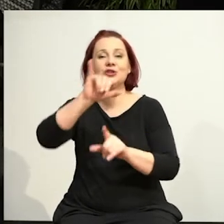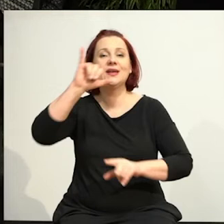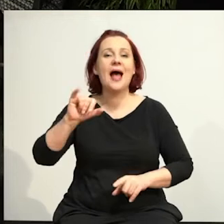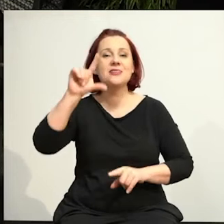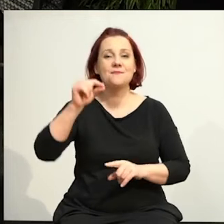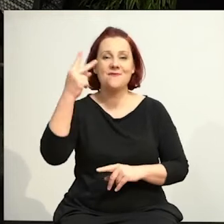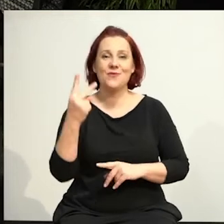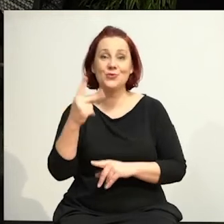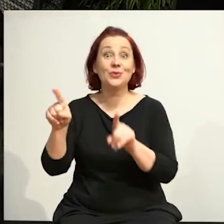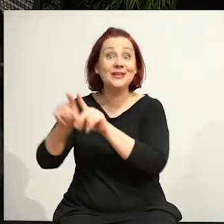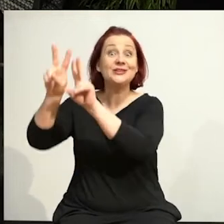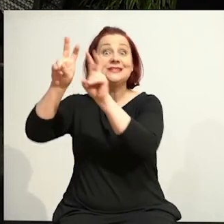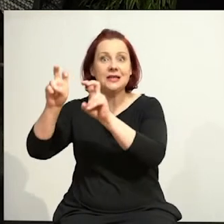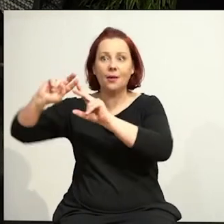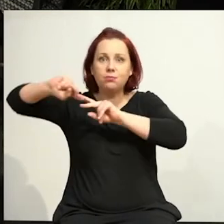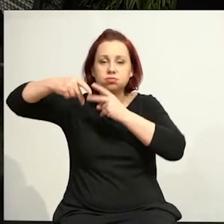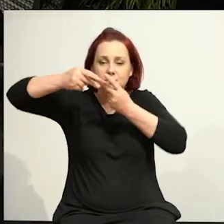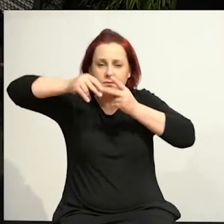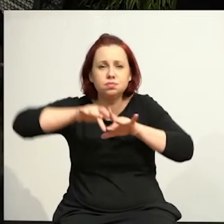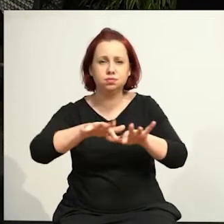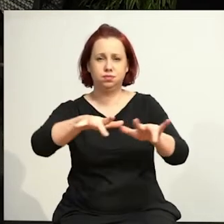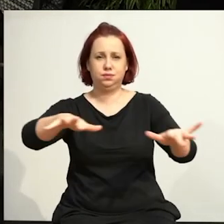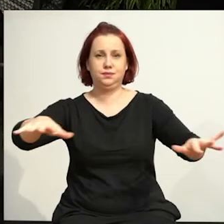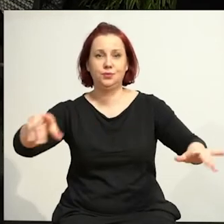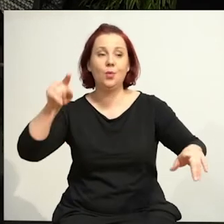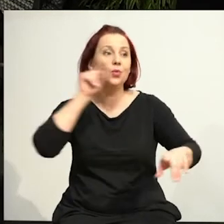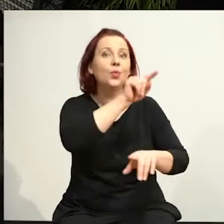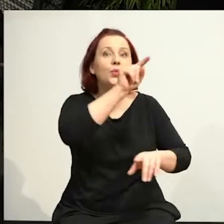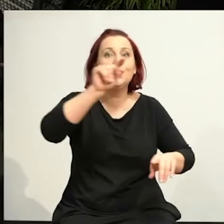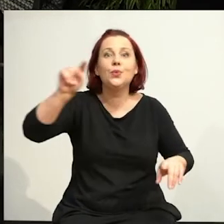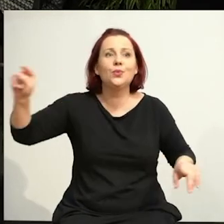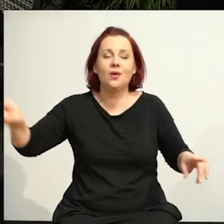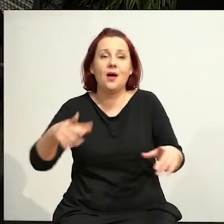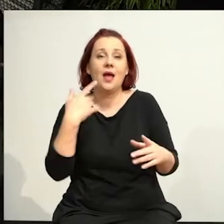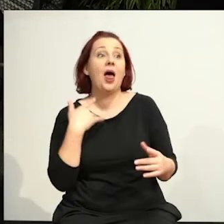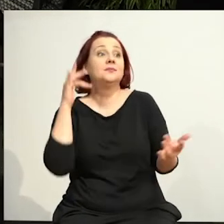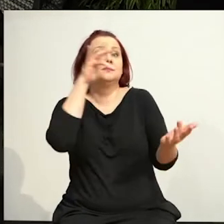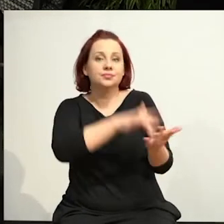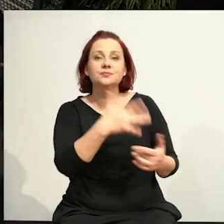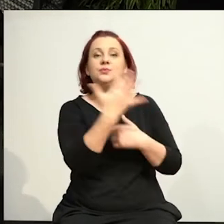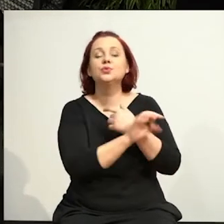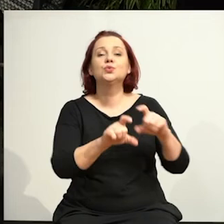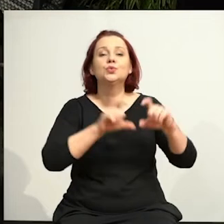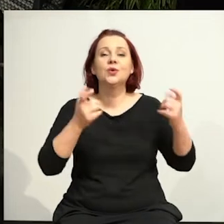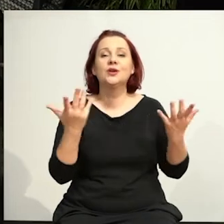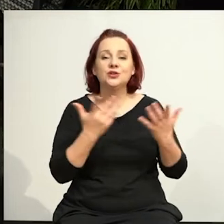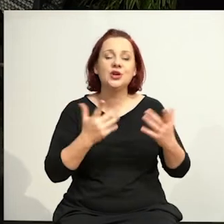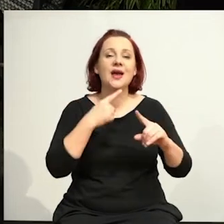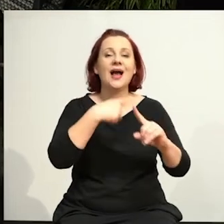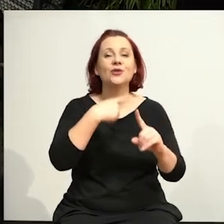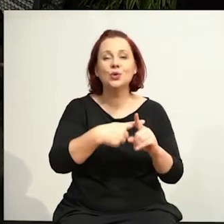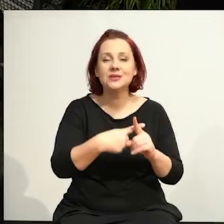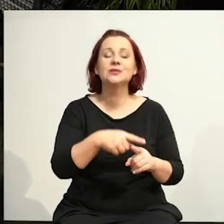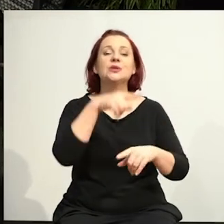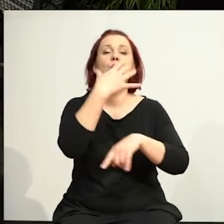II, więc ten Norwid był dookoła nas. Kiedy trafiam na polonistykę w Katolickim Uniwersytecie Lubelskim,